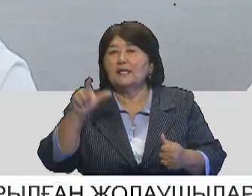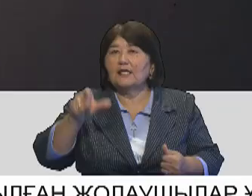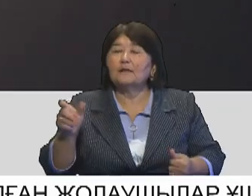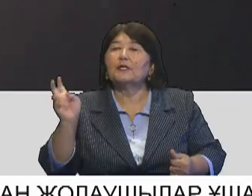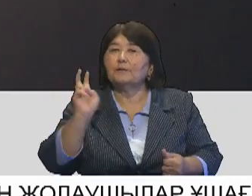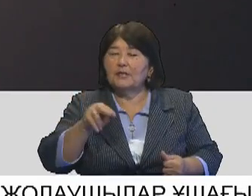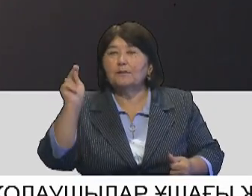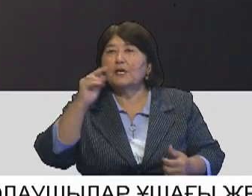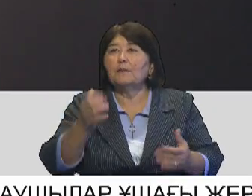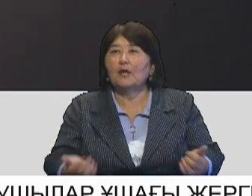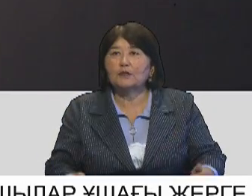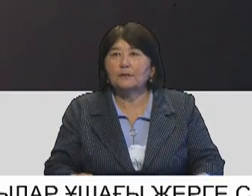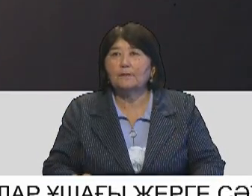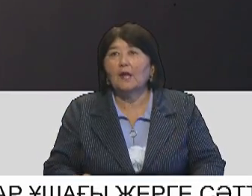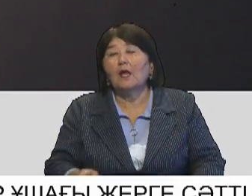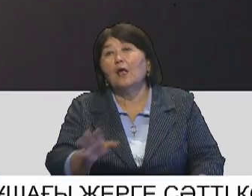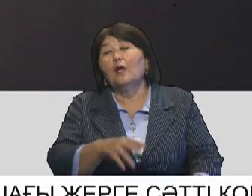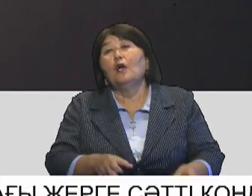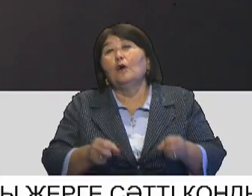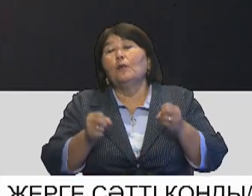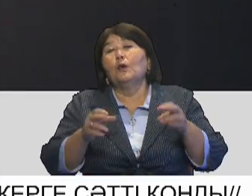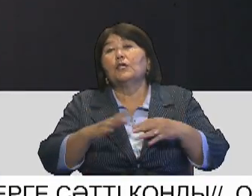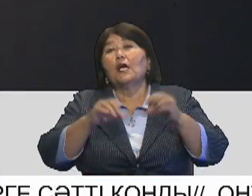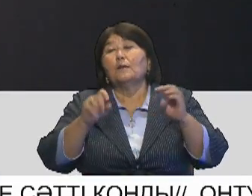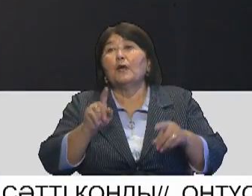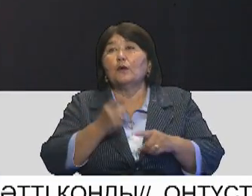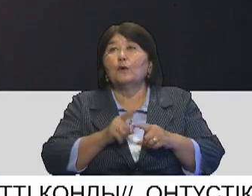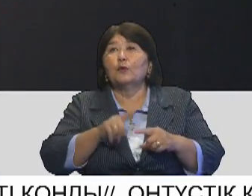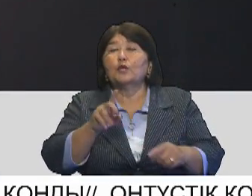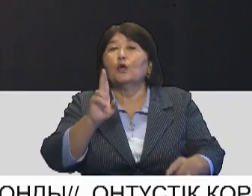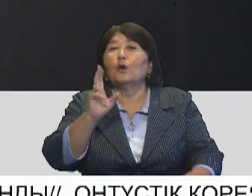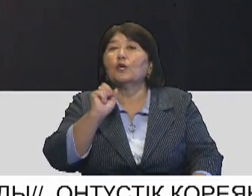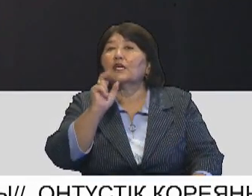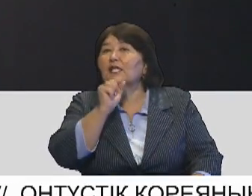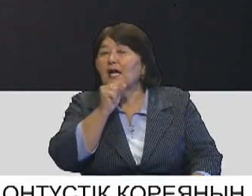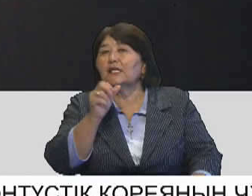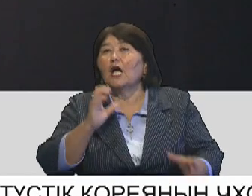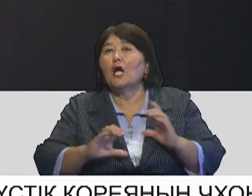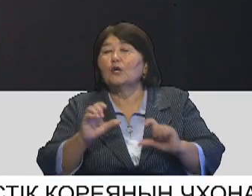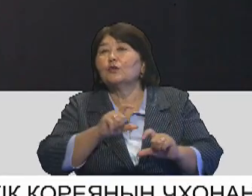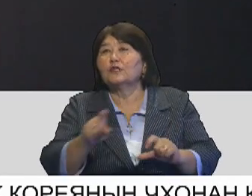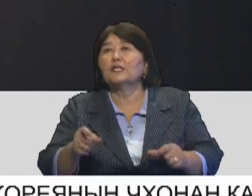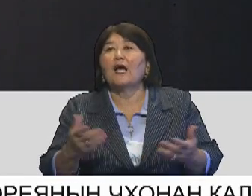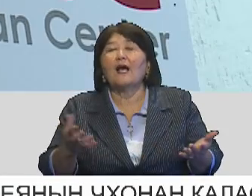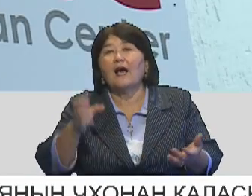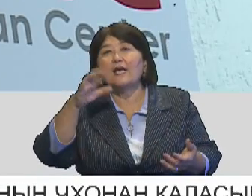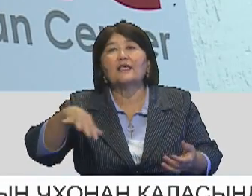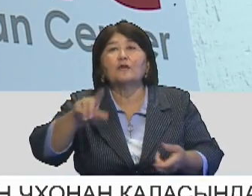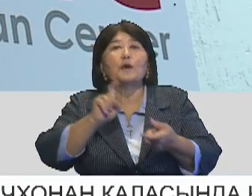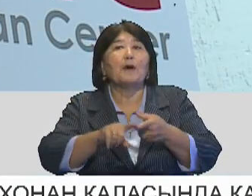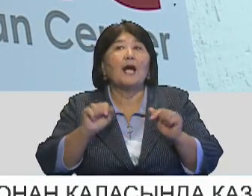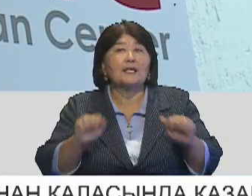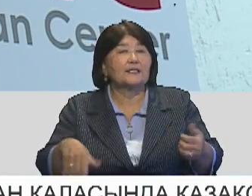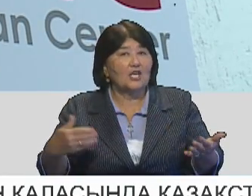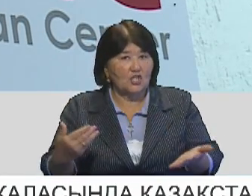алуда. Ақпараттық қауіпсіздік мамандығын таңдадым. Өйткені Қорқыт Ата университетін туралы естідім да, Кореямен байланыс туралы.